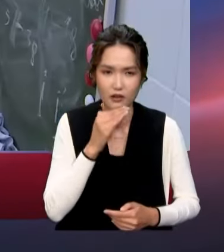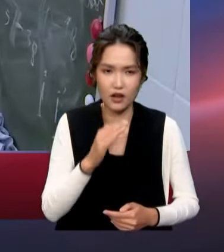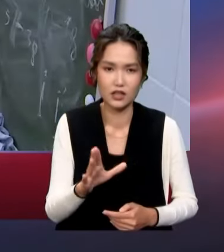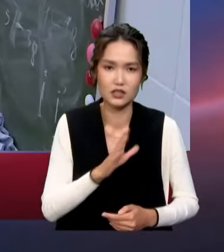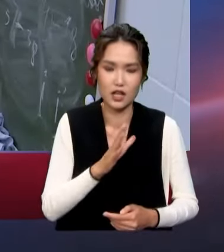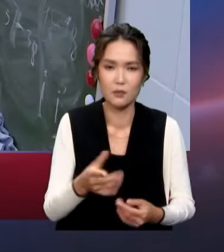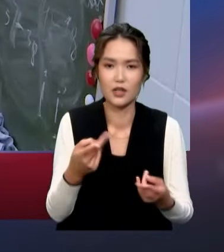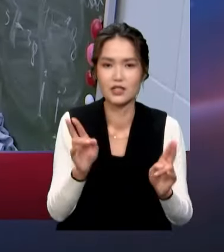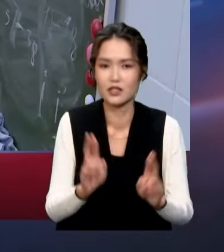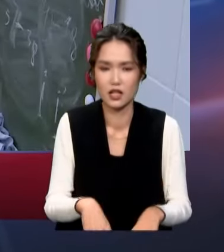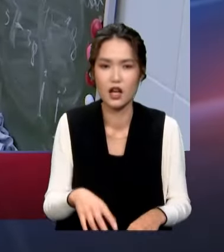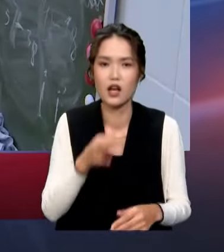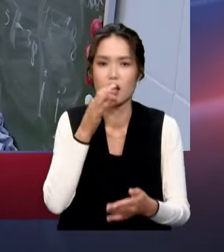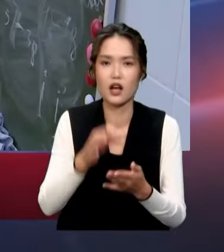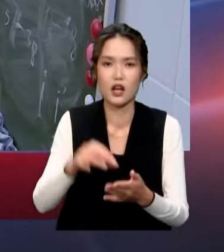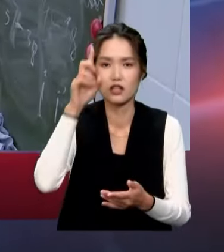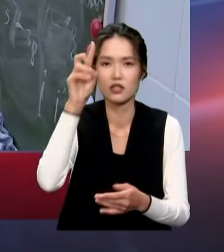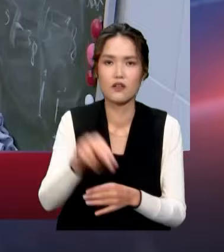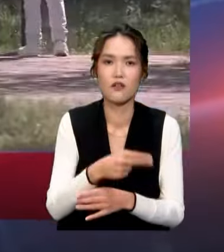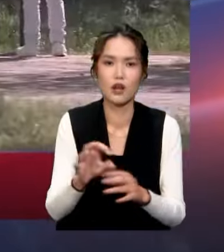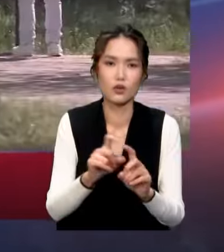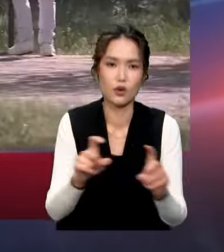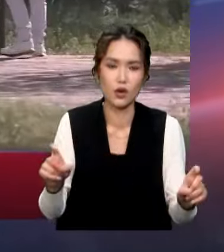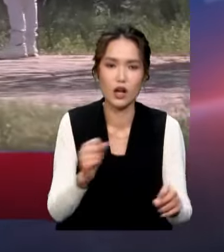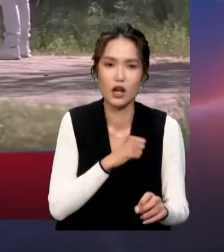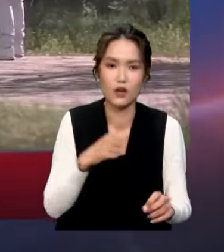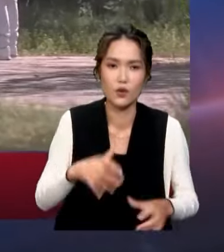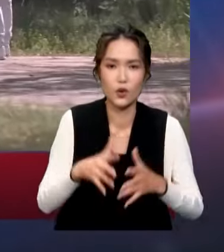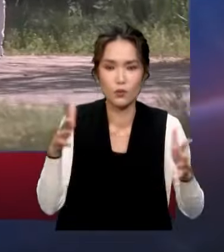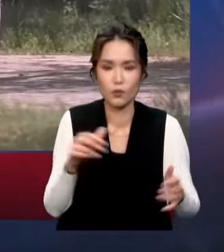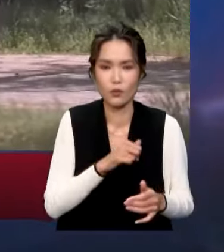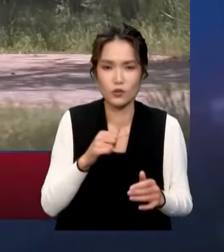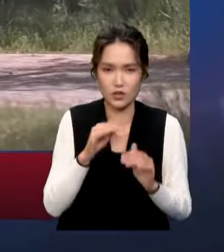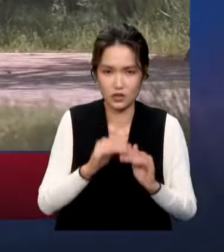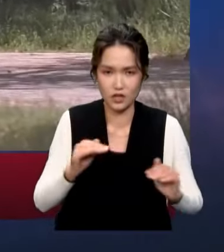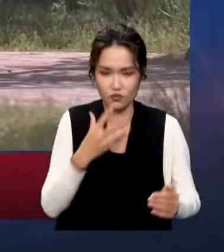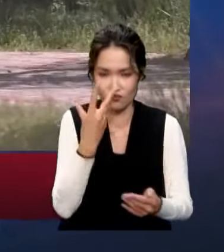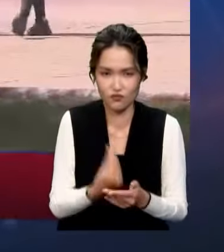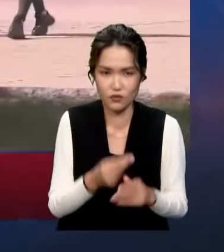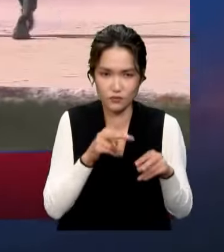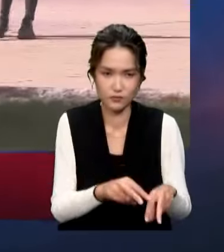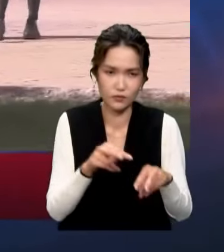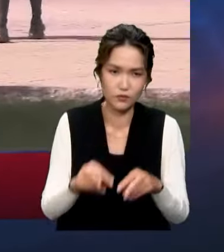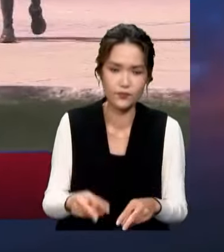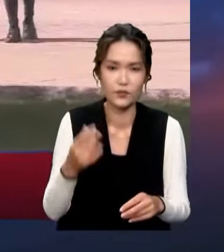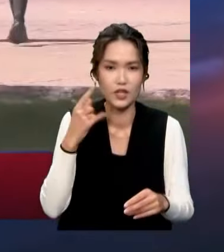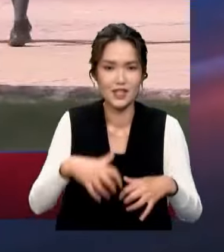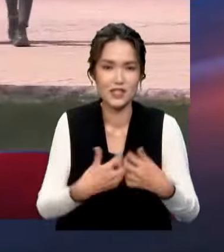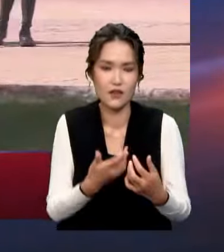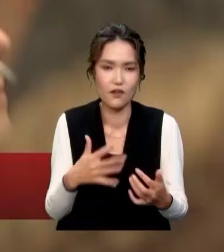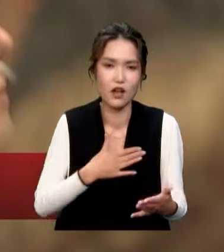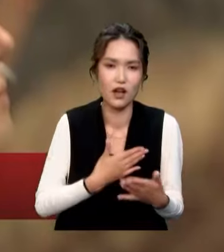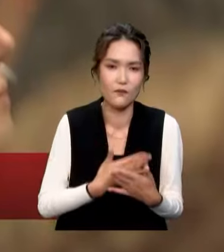перекладывать ответственность за воспитание на государство и школы, а уделять больше внимания своим детям, контролируя их цифровую